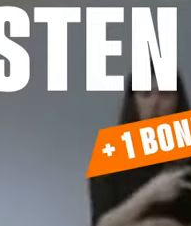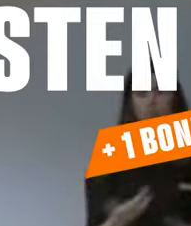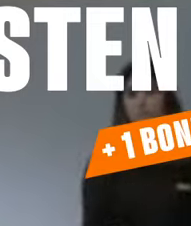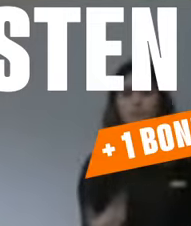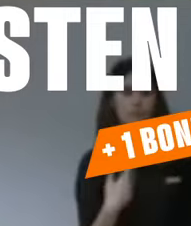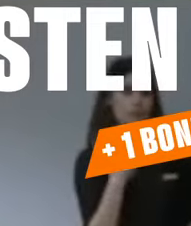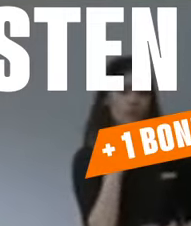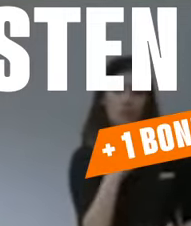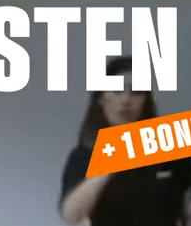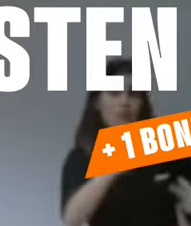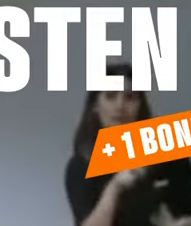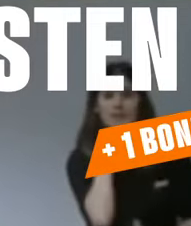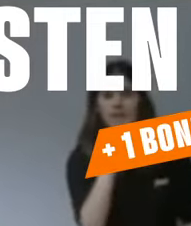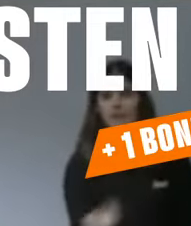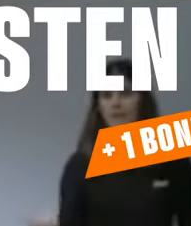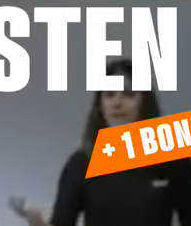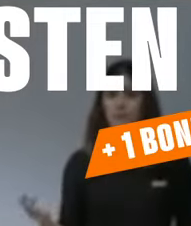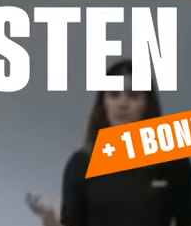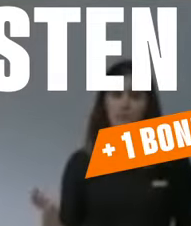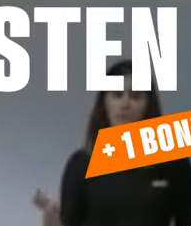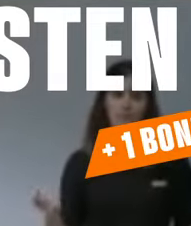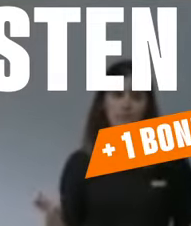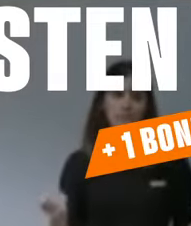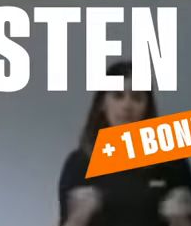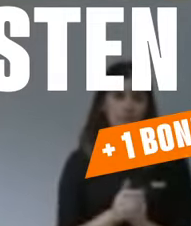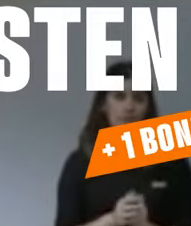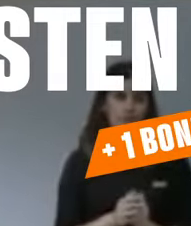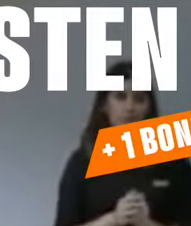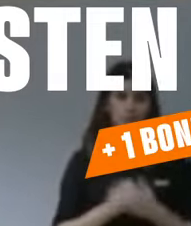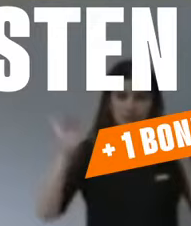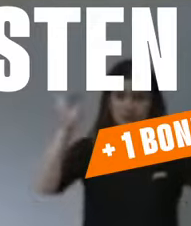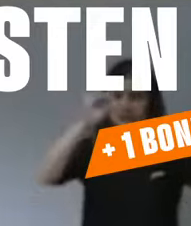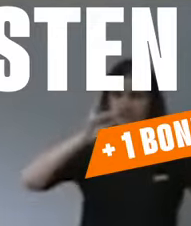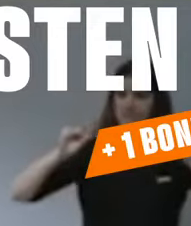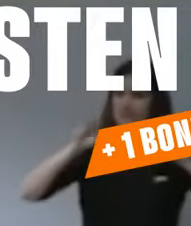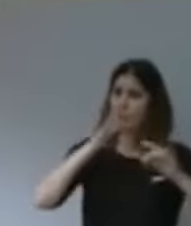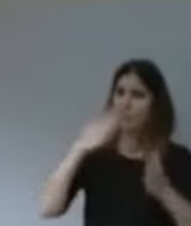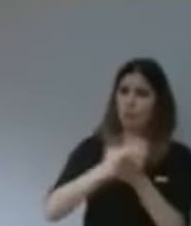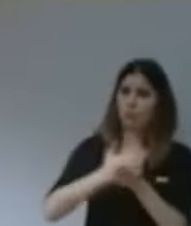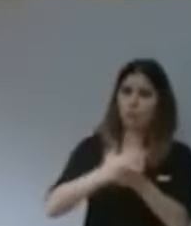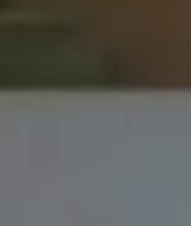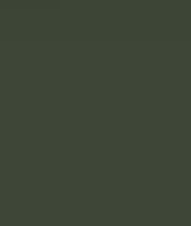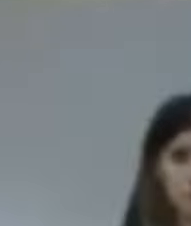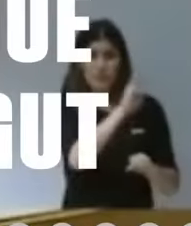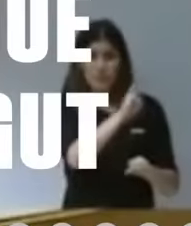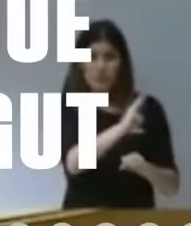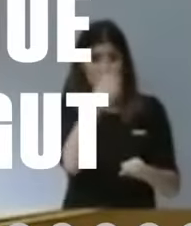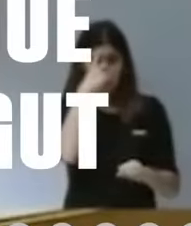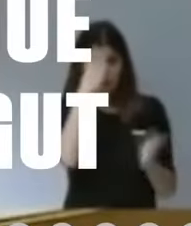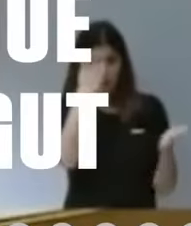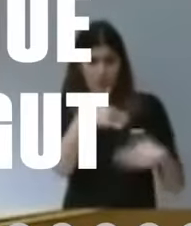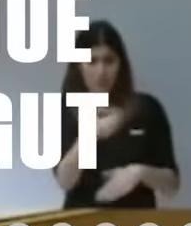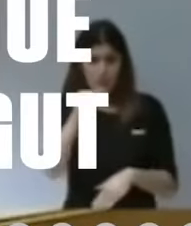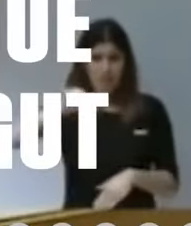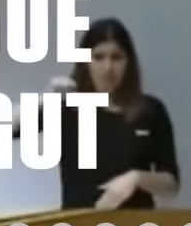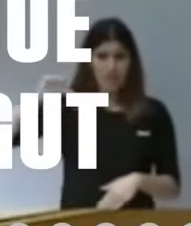Però és que si no deixen vostès parlar, és que queden. Clar que sí, perquè no han parat d'interrompre. El Partit Popular,